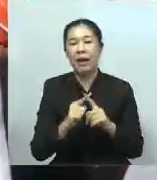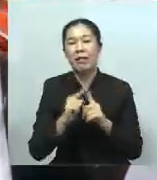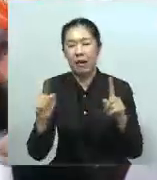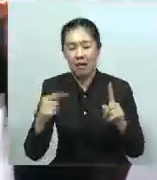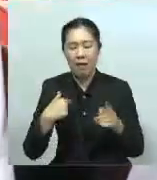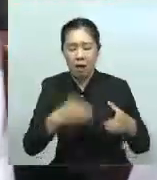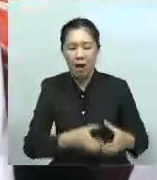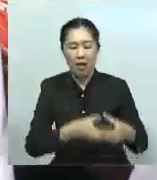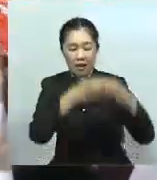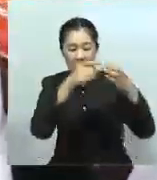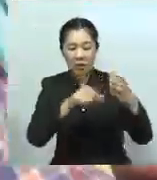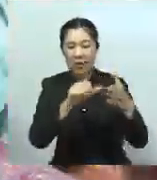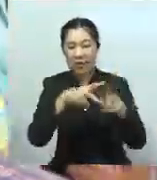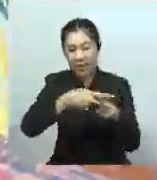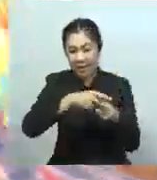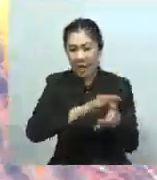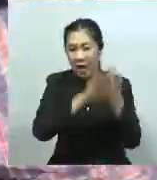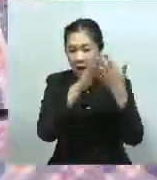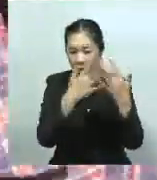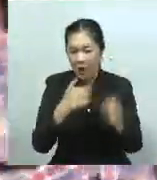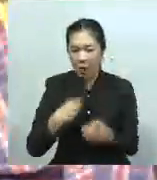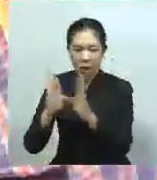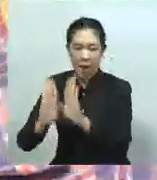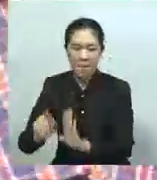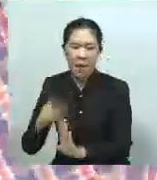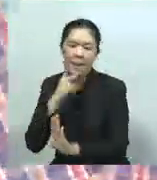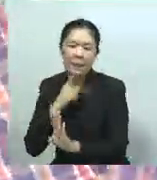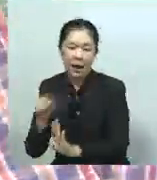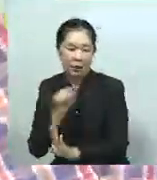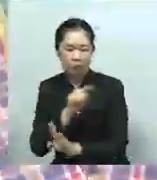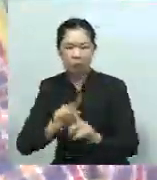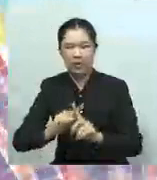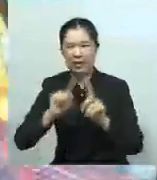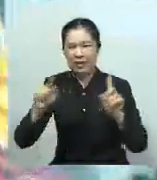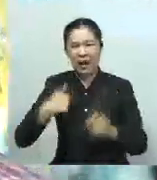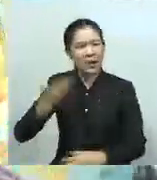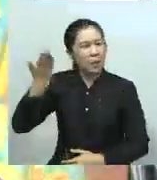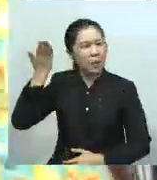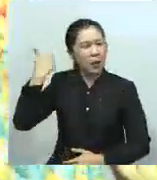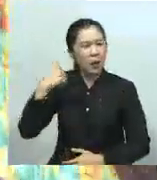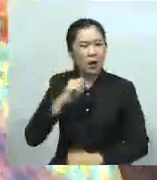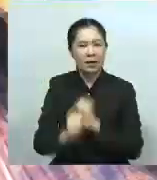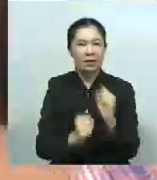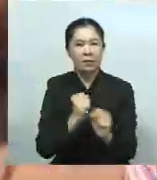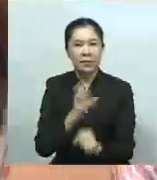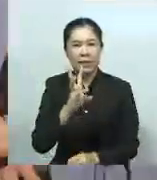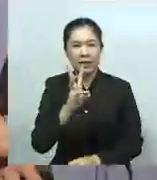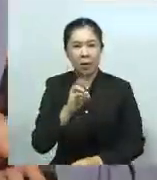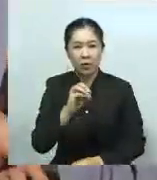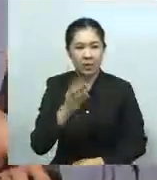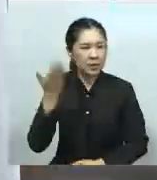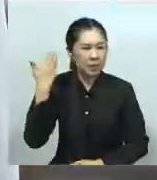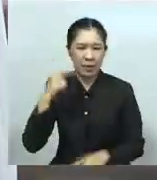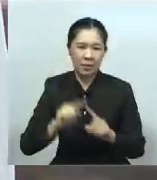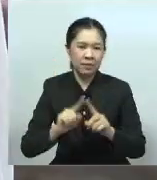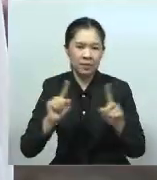พระเนียดคล้องช้างที่ปรับปรุงนั้นไม่เป็นไปตามแบบเดิมที่ชาวบ้านเห็นเมื่อประมาณ 50-60 ปีที่แล้วโดยนายสมควร